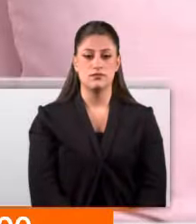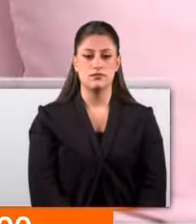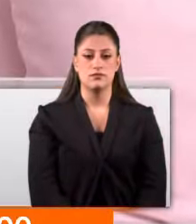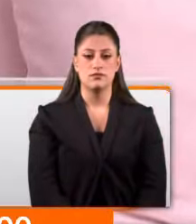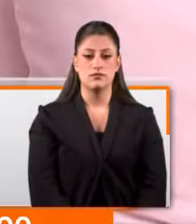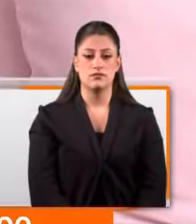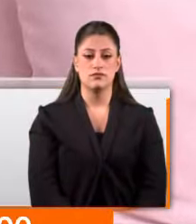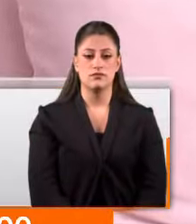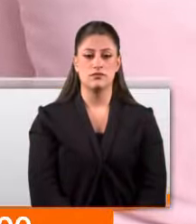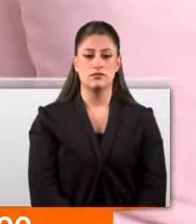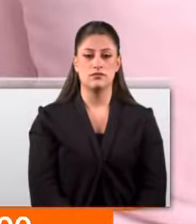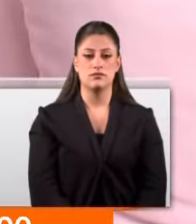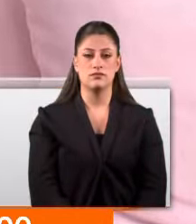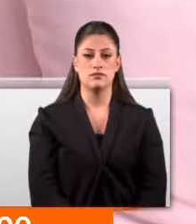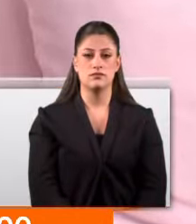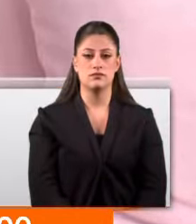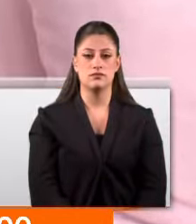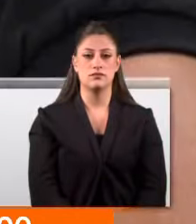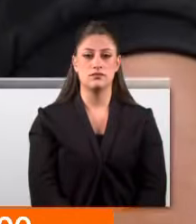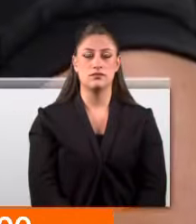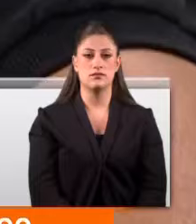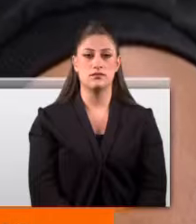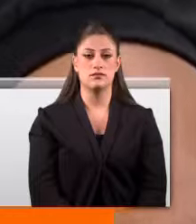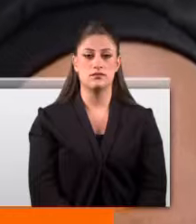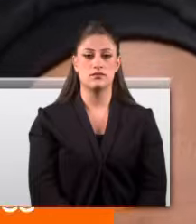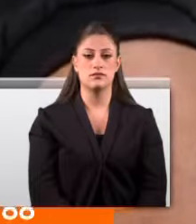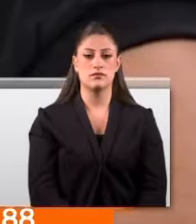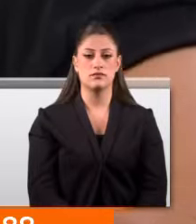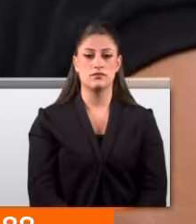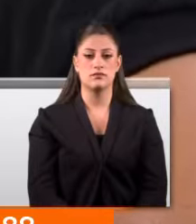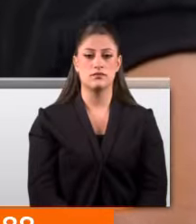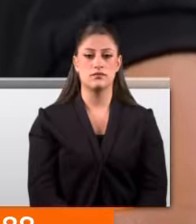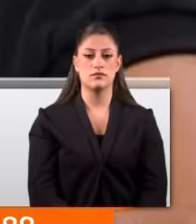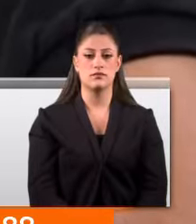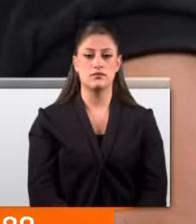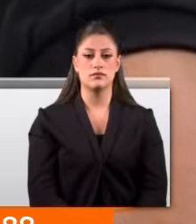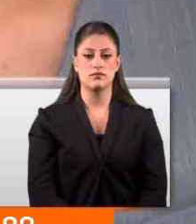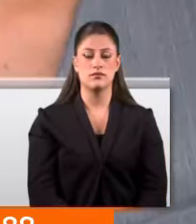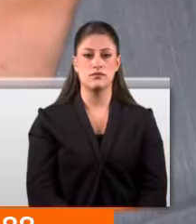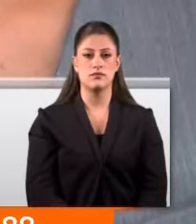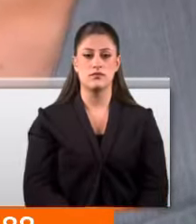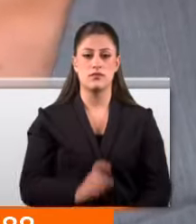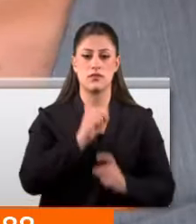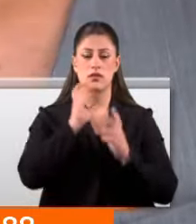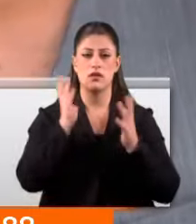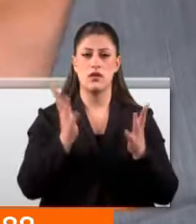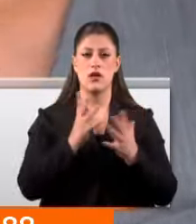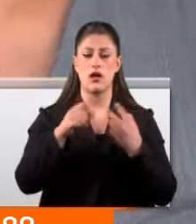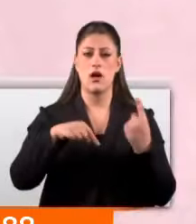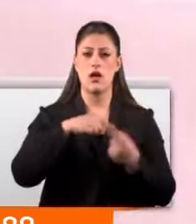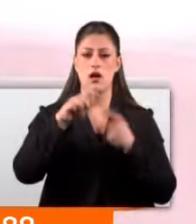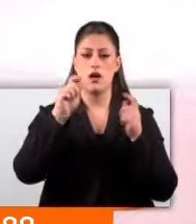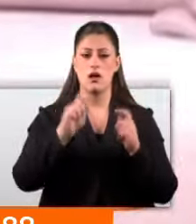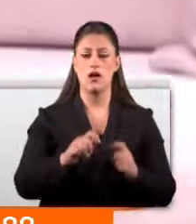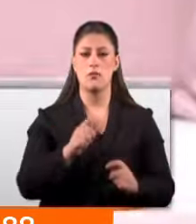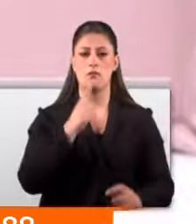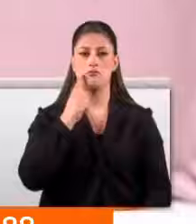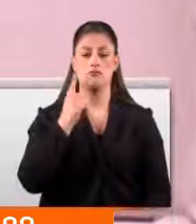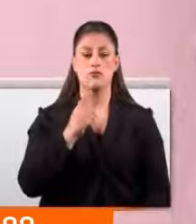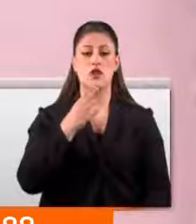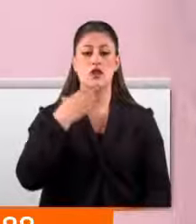Esra Hanım, çok aradım ben aslında. Yıllarca da aradım. Annesi hep şey dedi. Senden değil dedi. Defalarca kaçtı gitti. Gencin